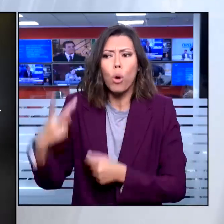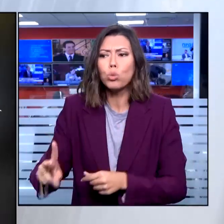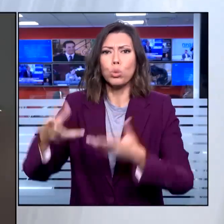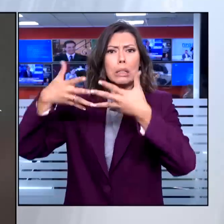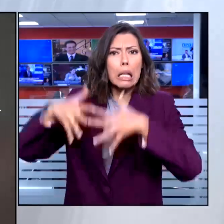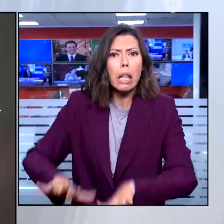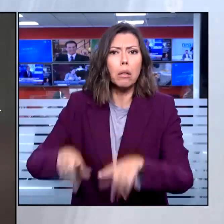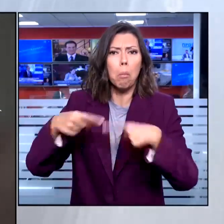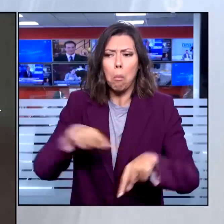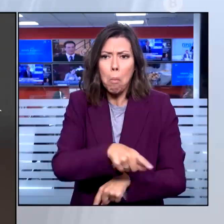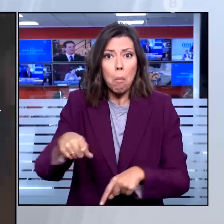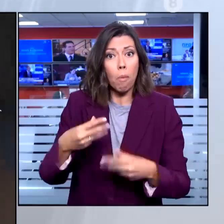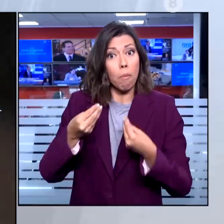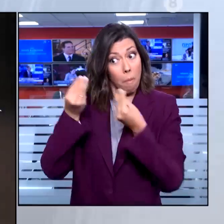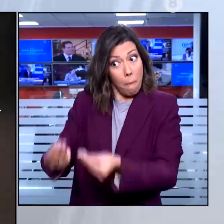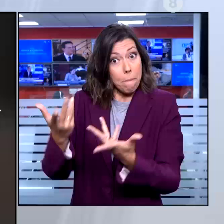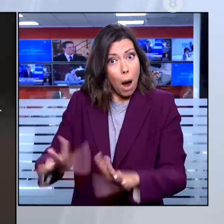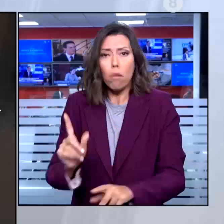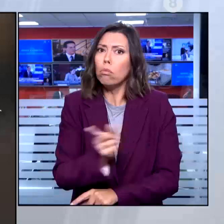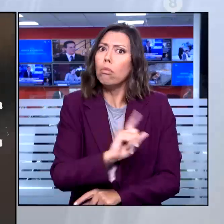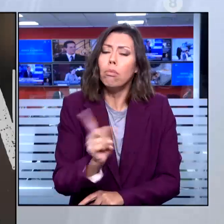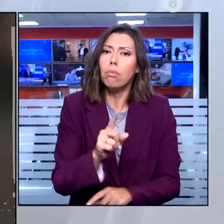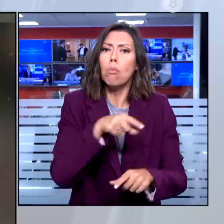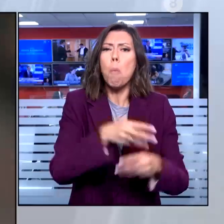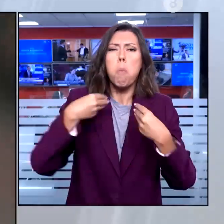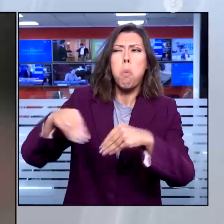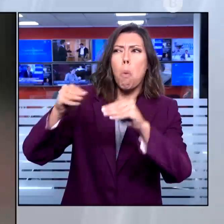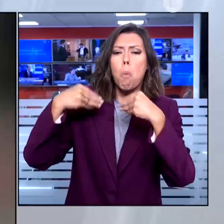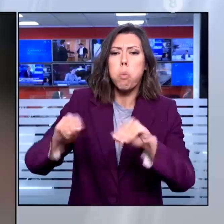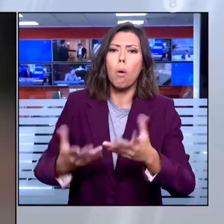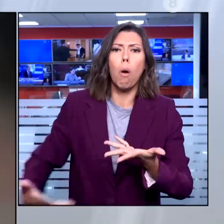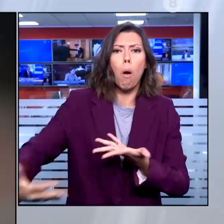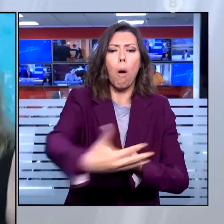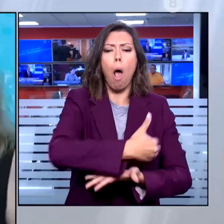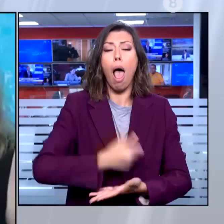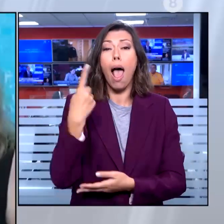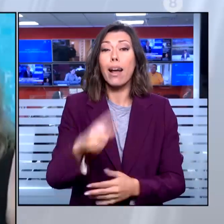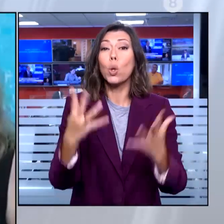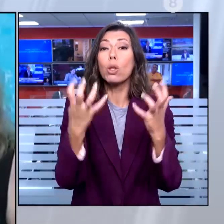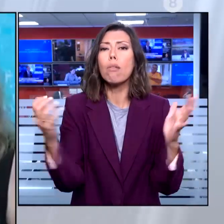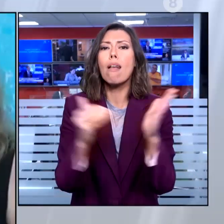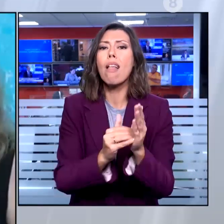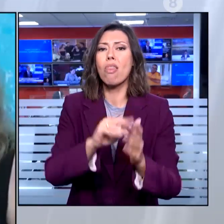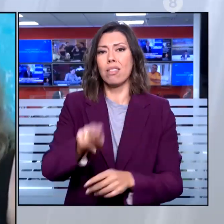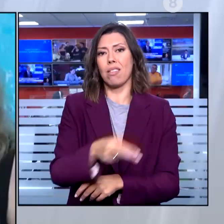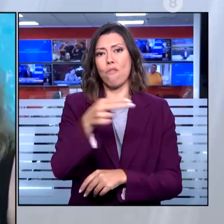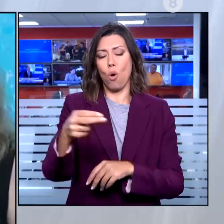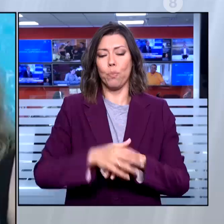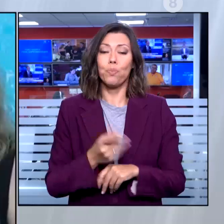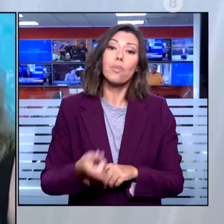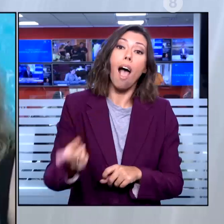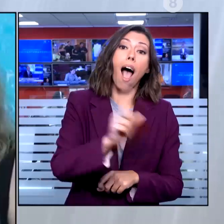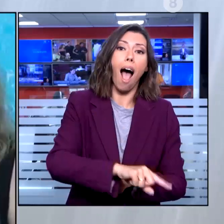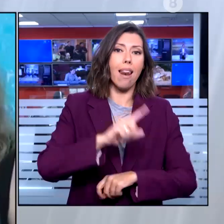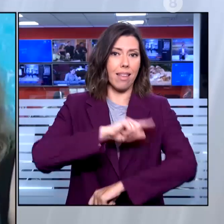λάβαναν, αποκομίζοντας όφελος 190.000 ευρώ από αυτή τη διαδικασία. Δύο ακόμη γιατροί, ένας μαιευτήρας και